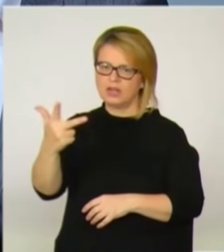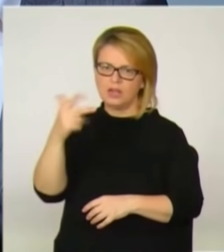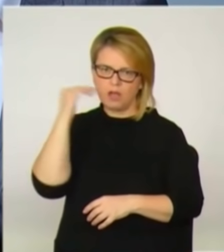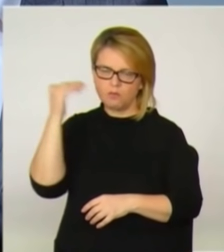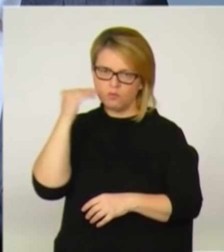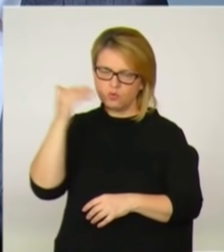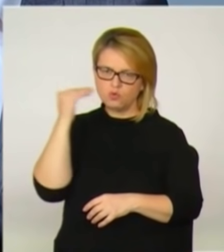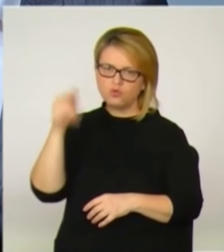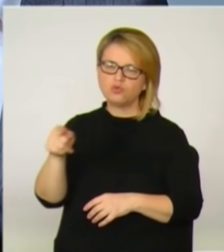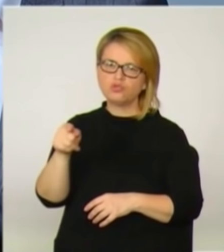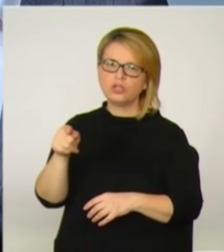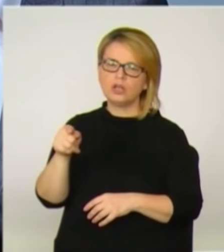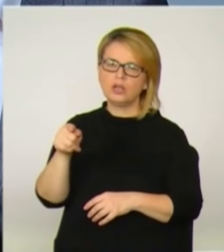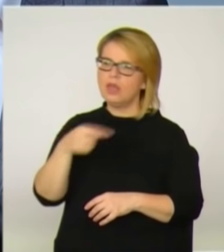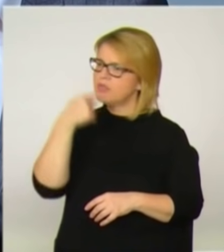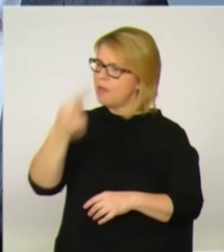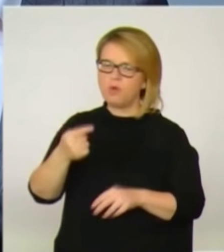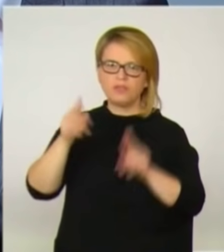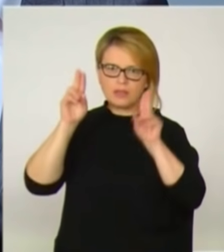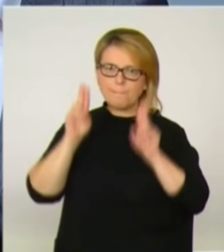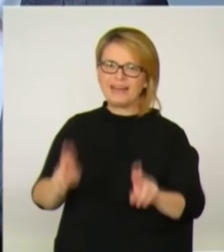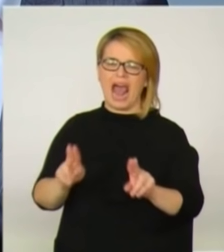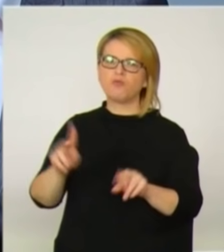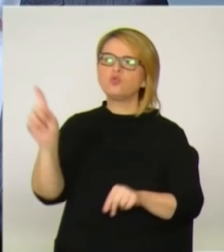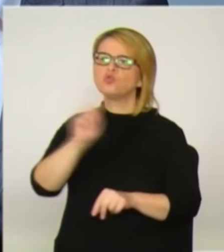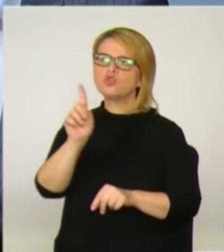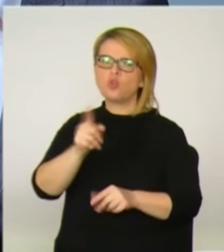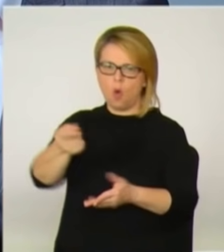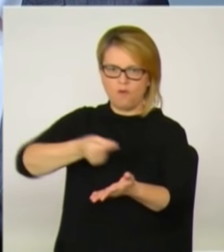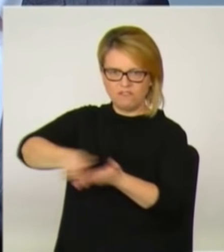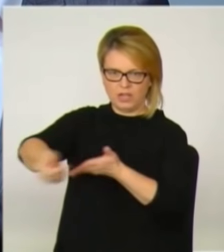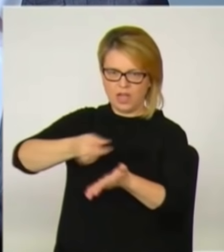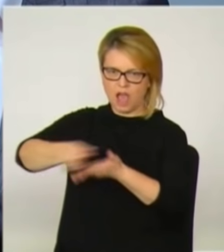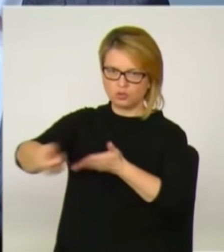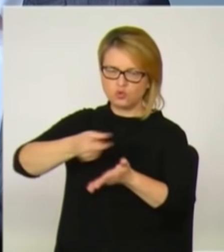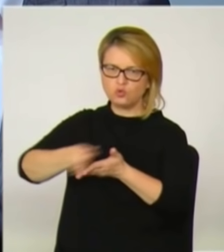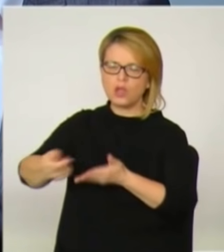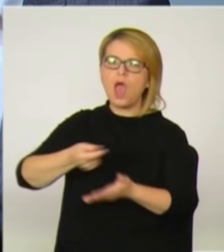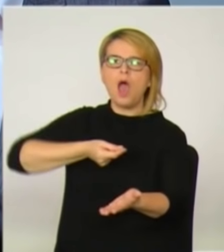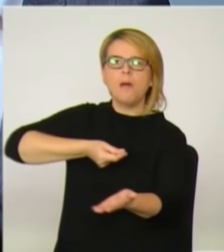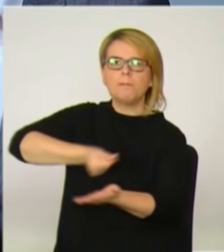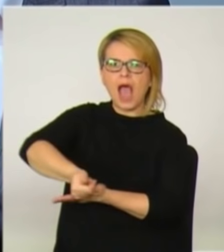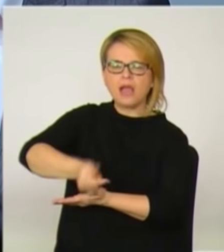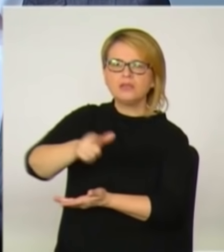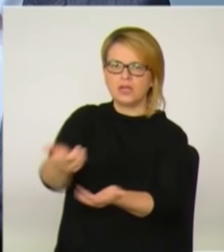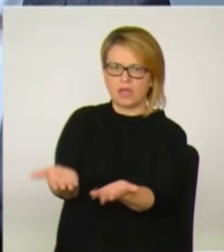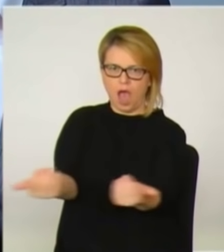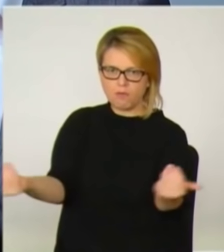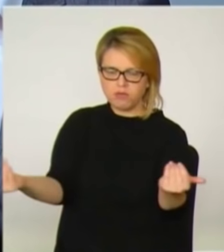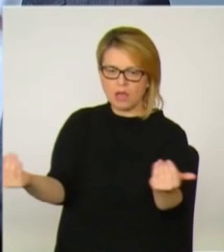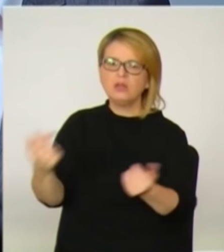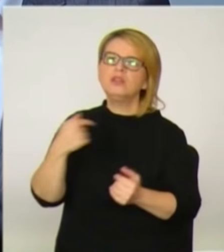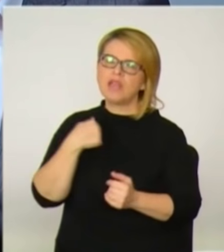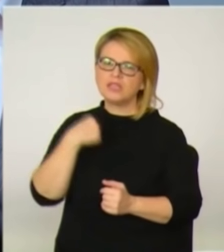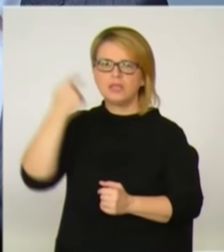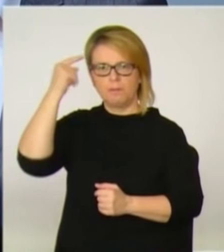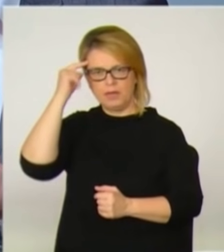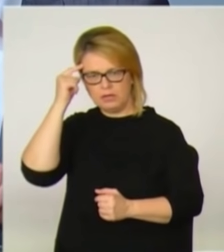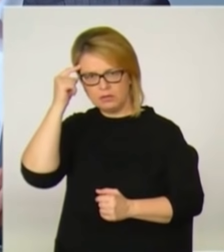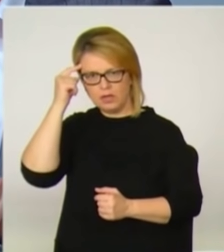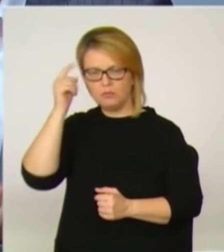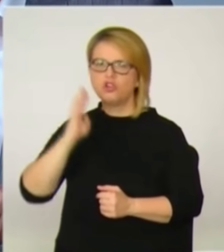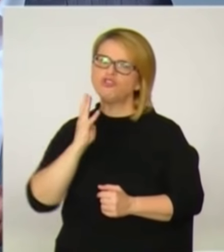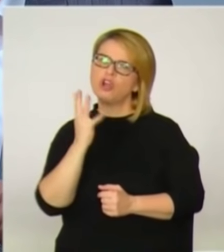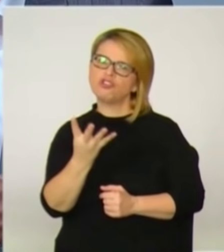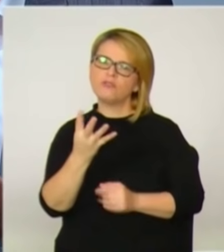dôveryhodne a pravdivo nepovedia, kto ich financuje a platí ich kampaň, tak som presvedčený, že